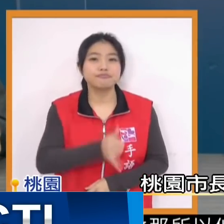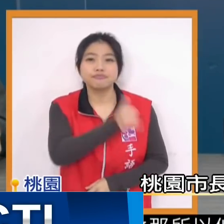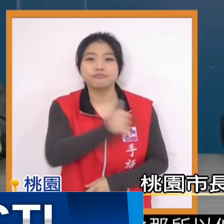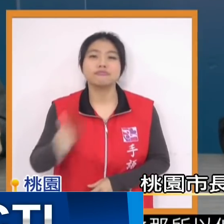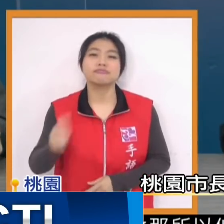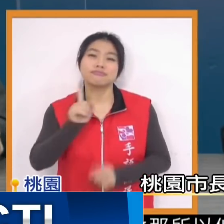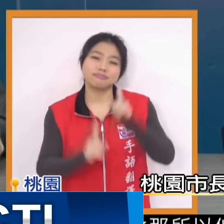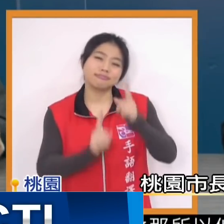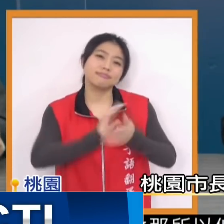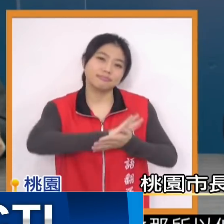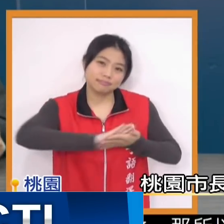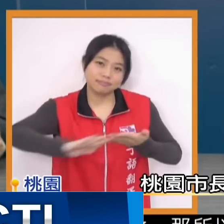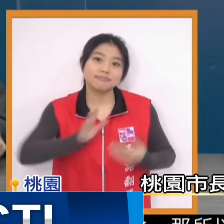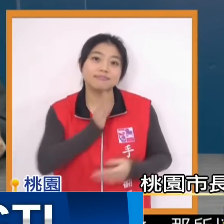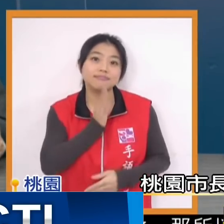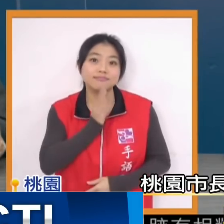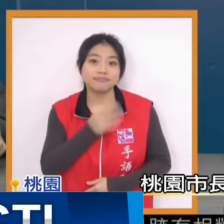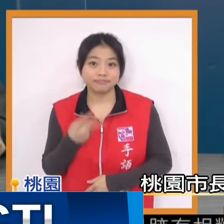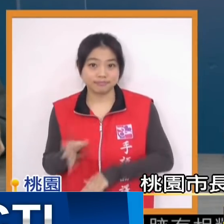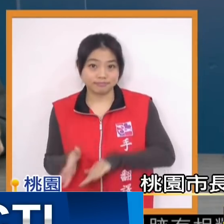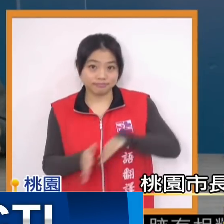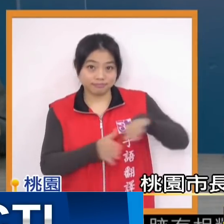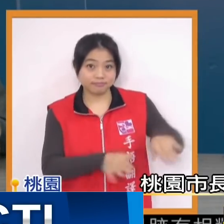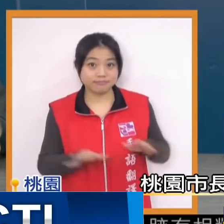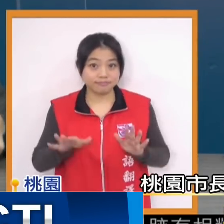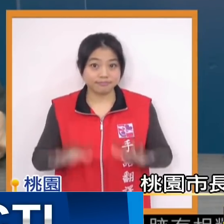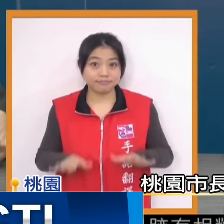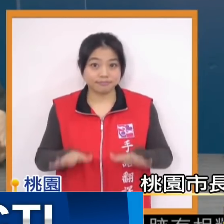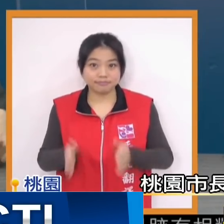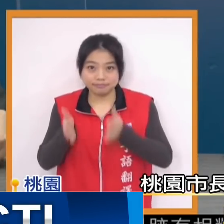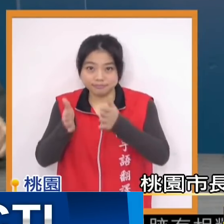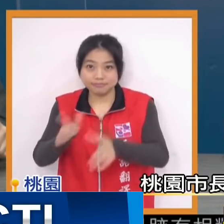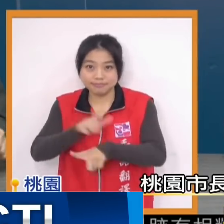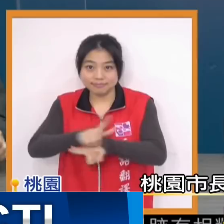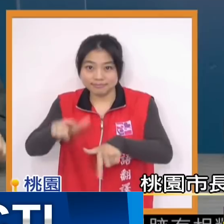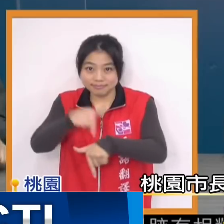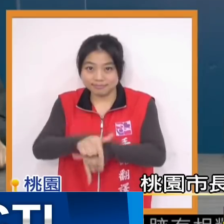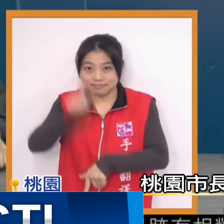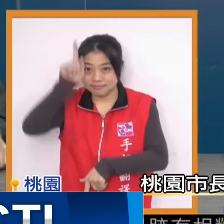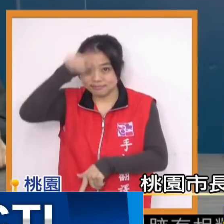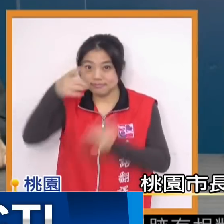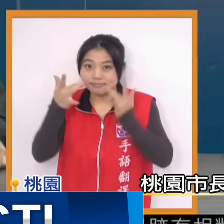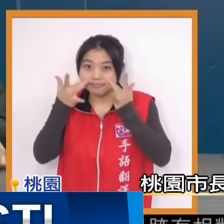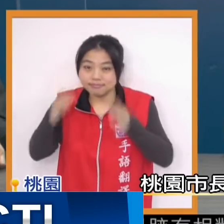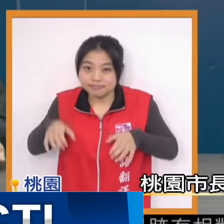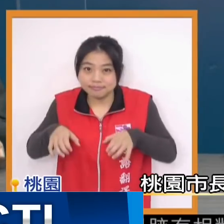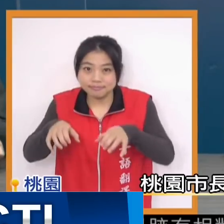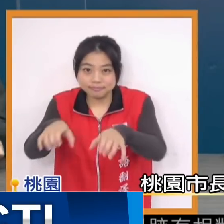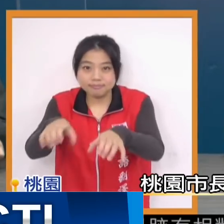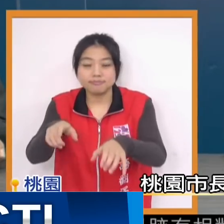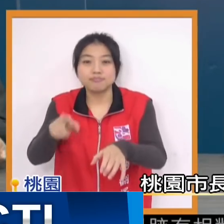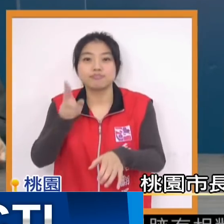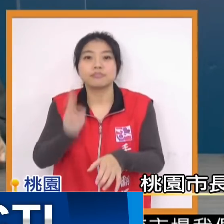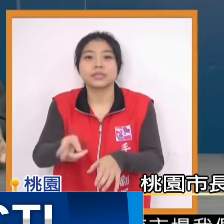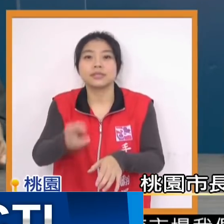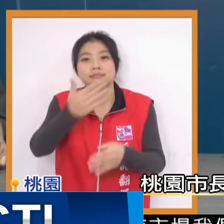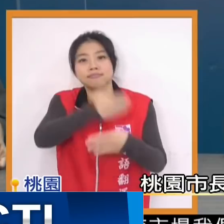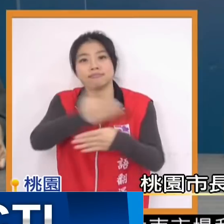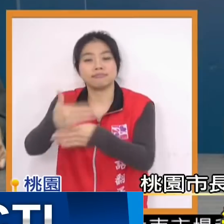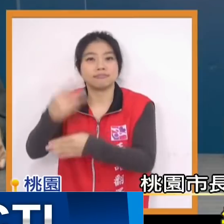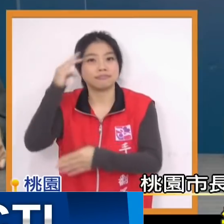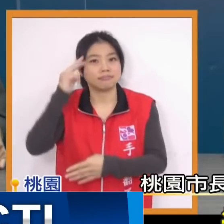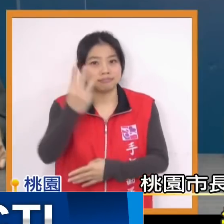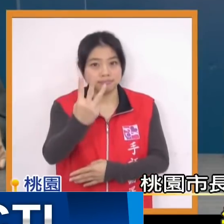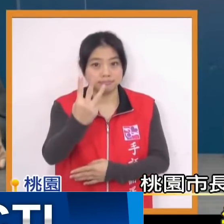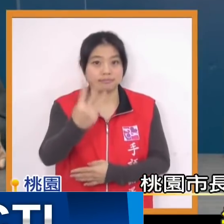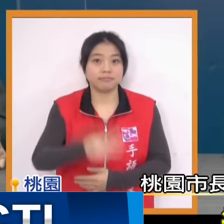较单纯。另外今天针对大南市场我们进行了休市3天，进